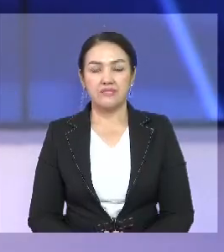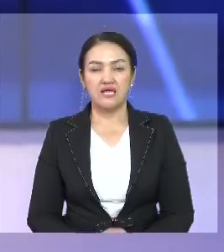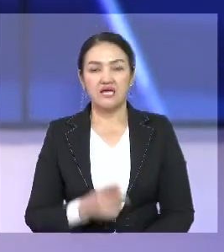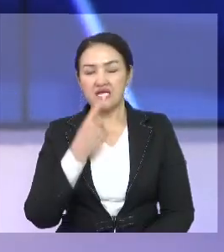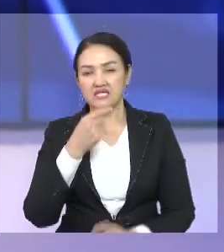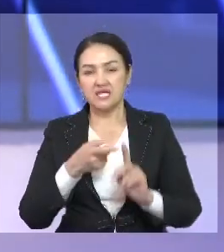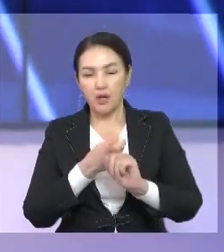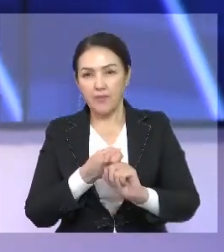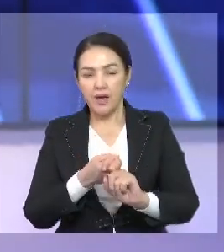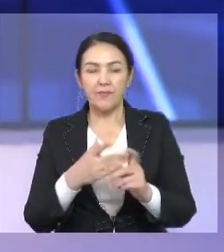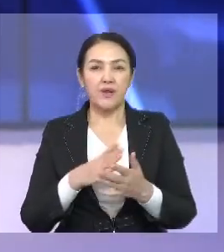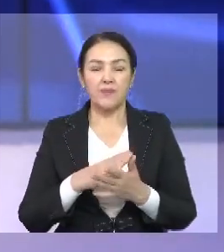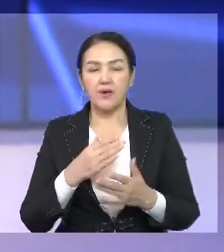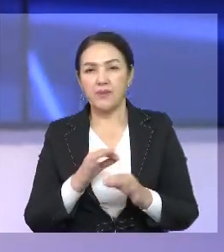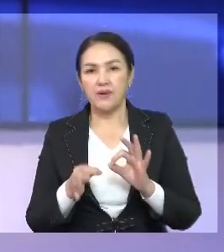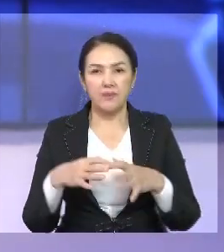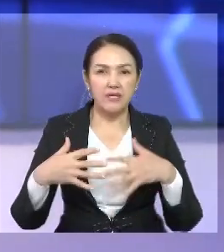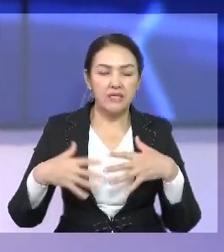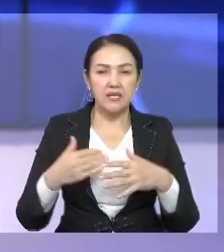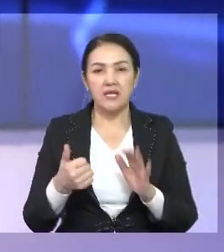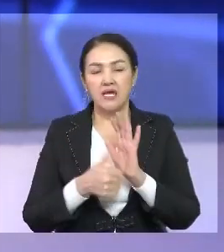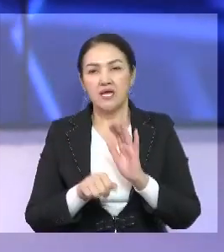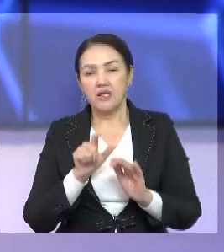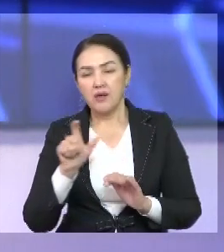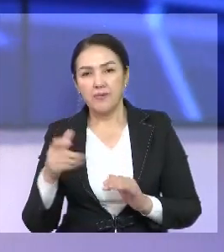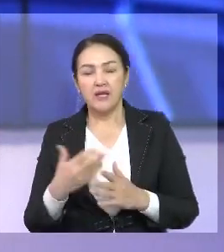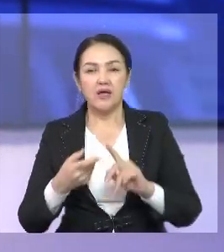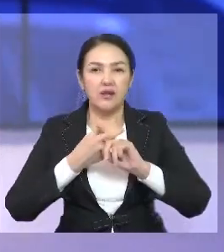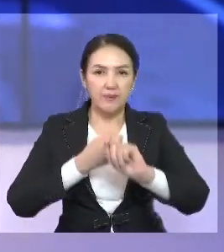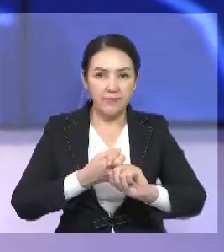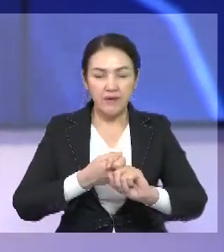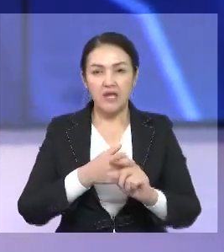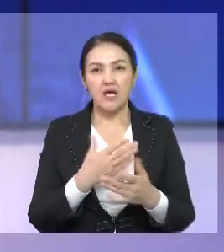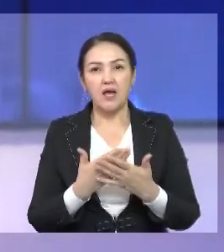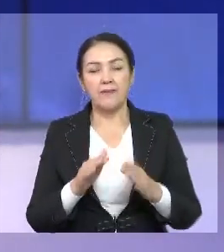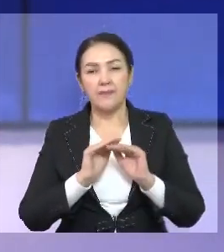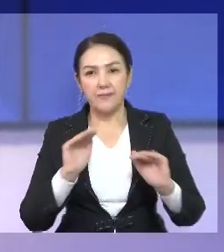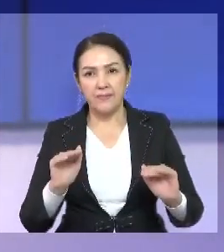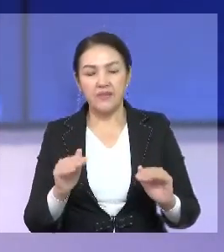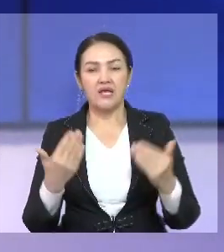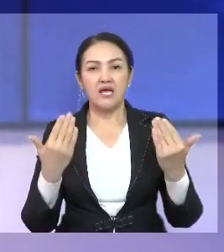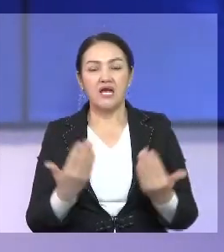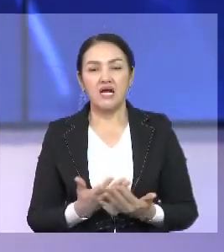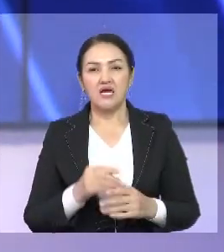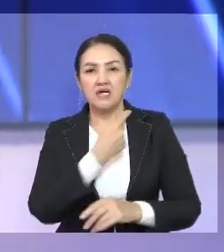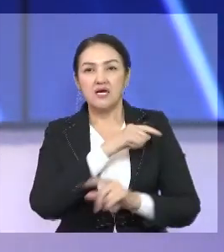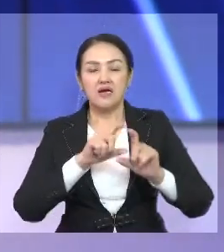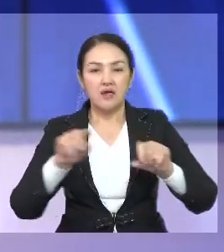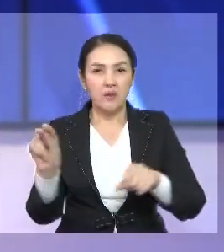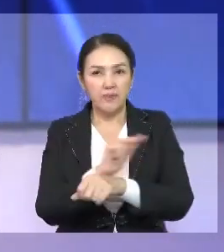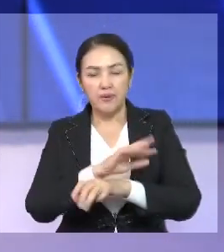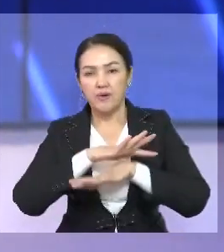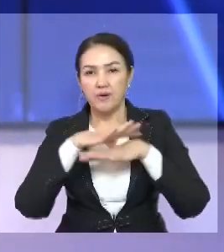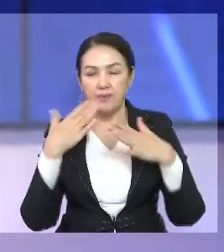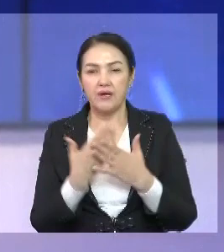Қызылшаға қатысты эпиджағдай әлі де тұрақсыз. Бүгінге дейін 600-ге жуық адам індет жұқтырды. Басым бөлігі балалар. Қазір стационарда ем алып жатқандар